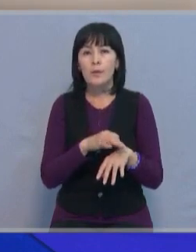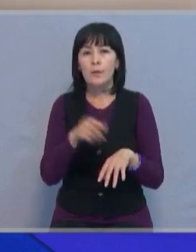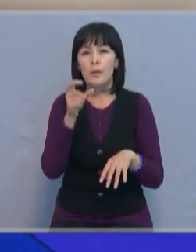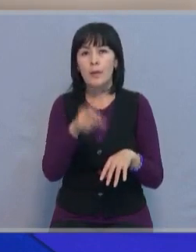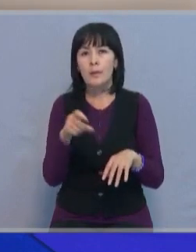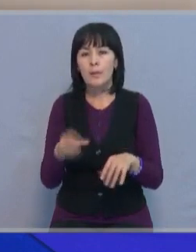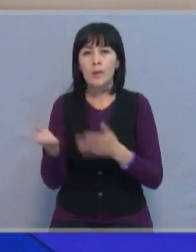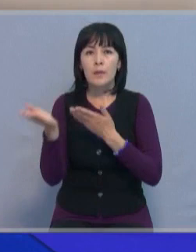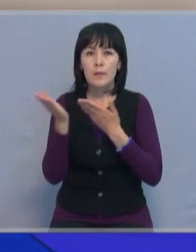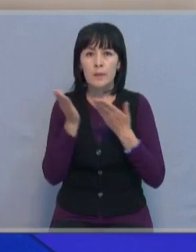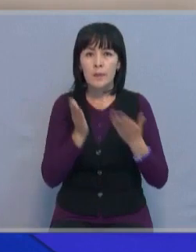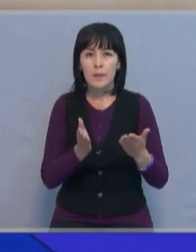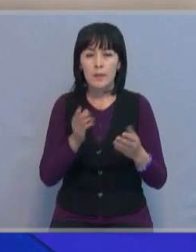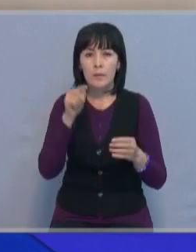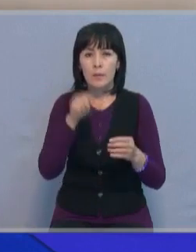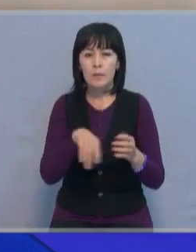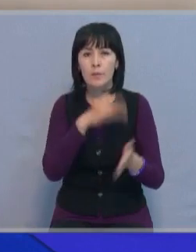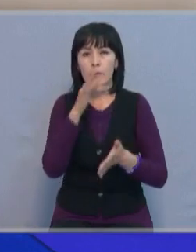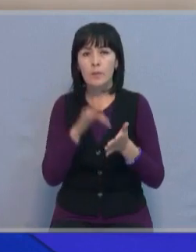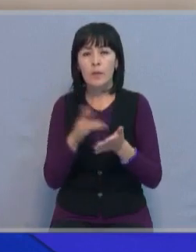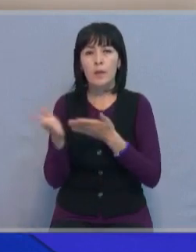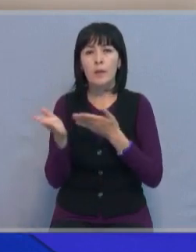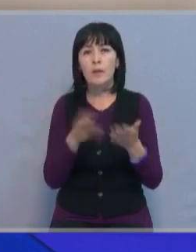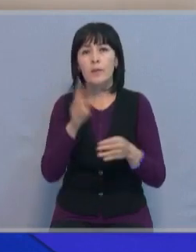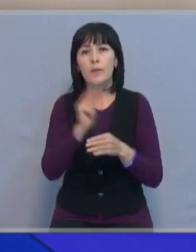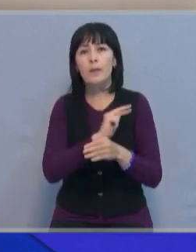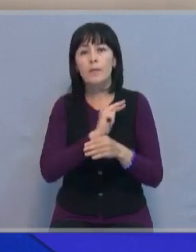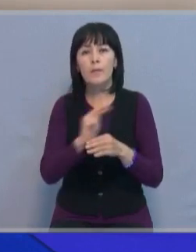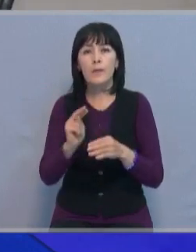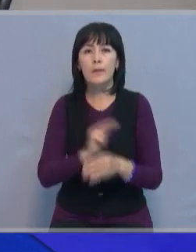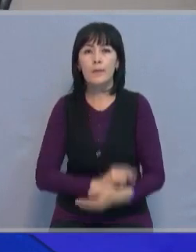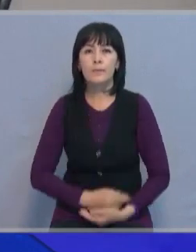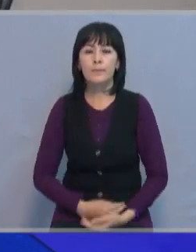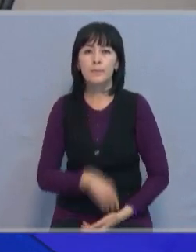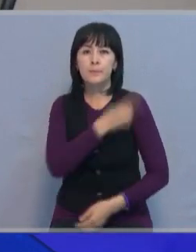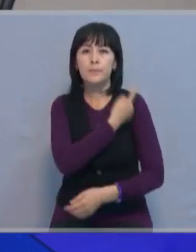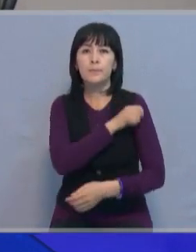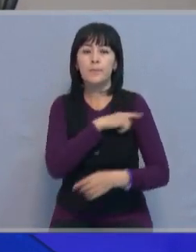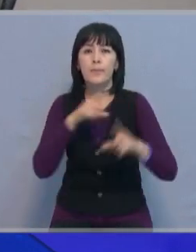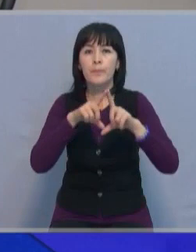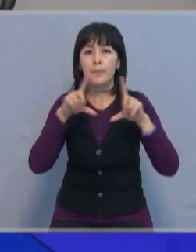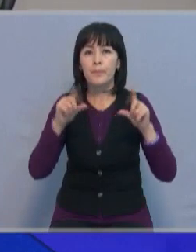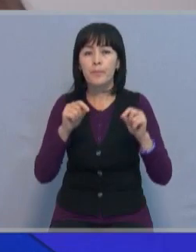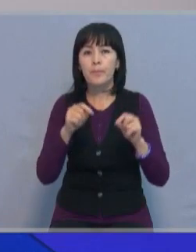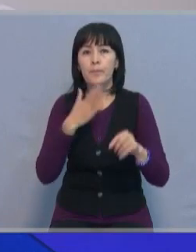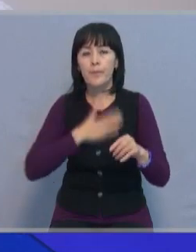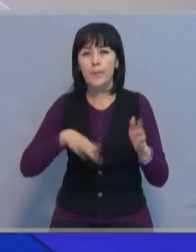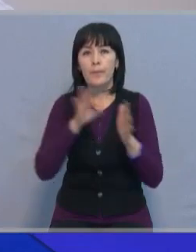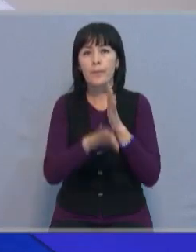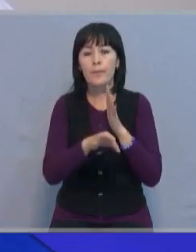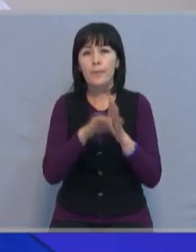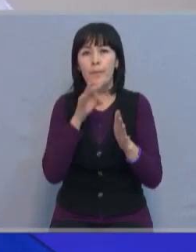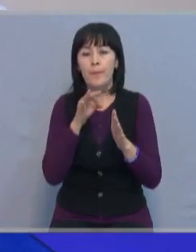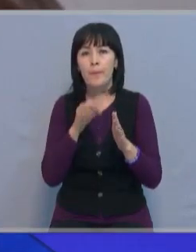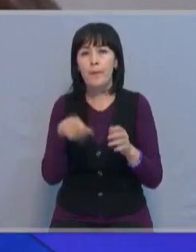болған науқастардың көбісі бізде осы оңалту орталығына кеп ем алып емделуде. Медициналық ұйымды еркін таңдау құқығы